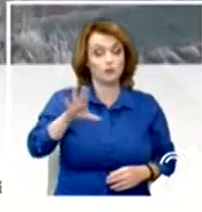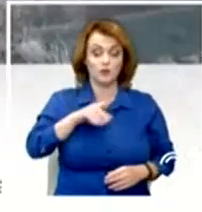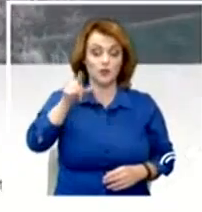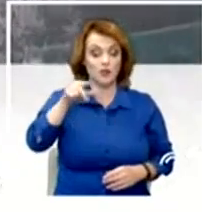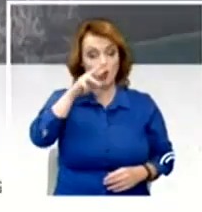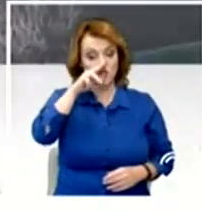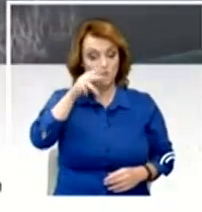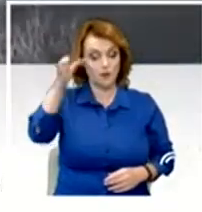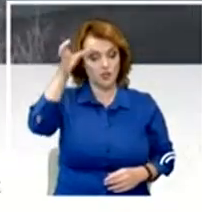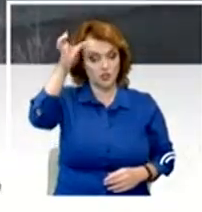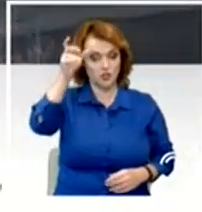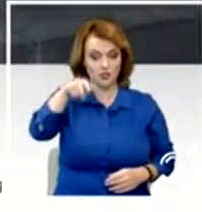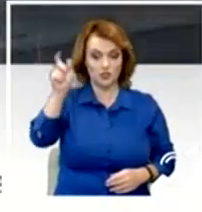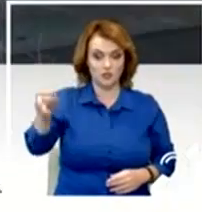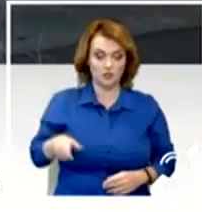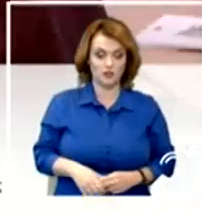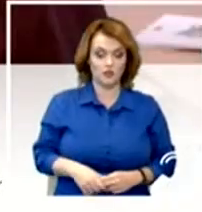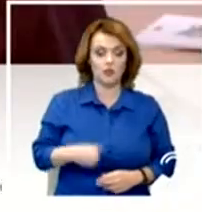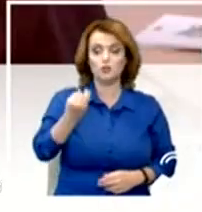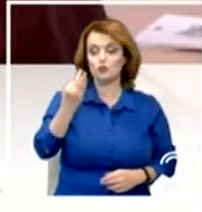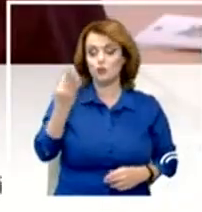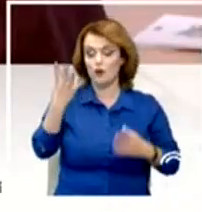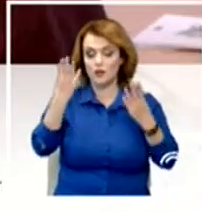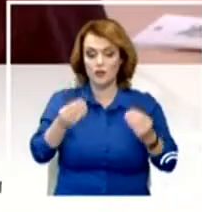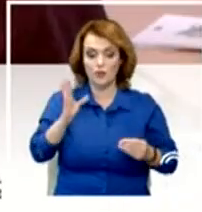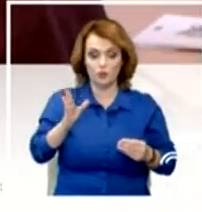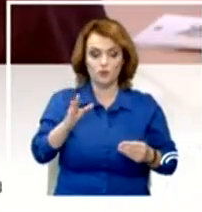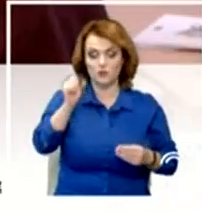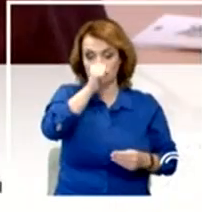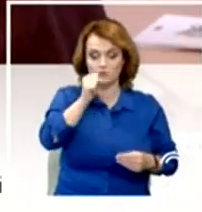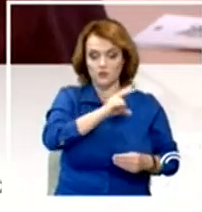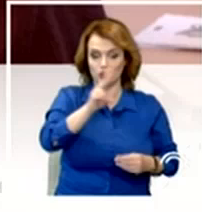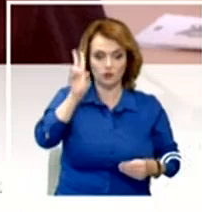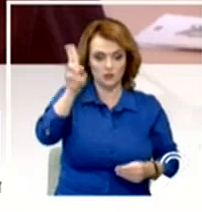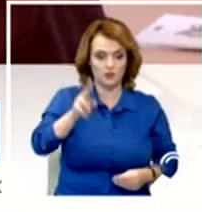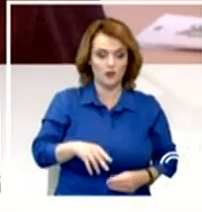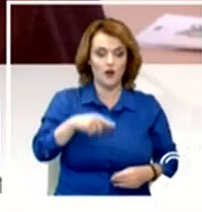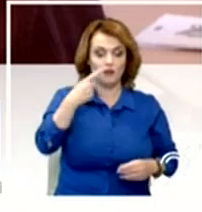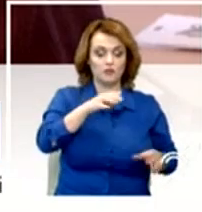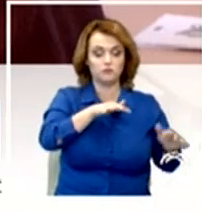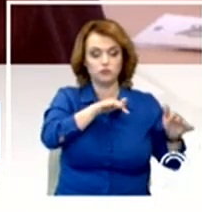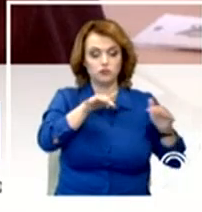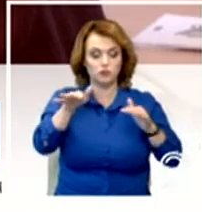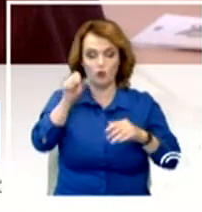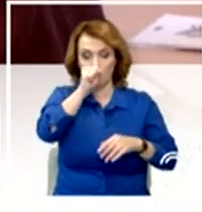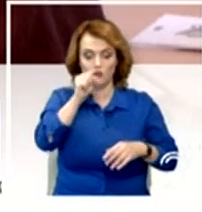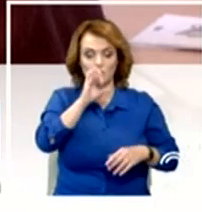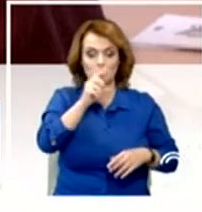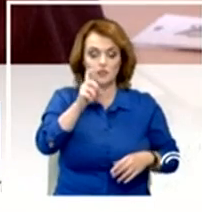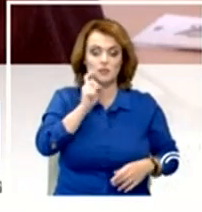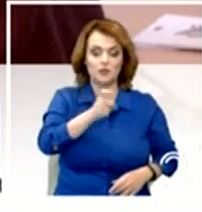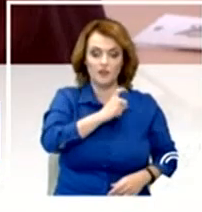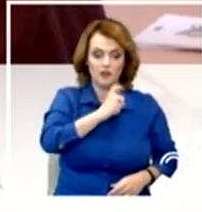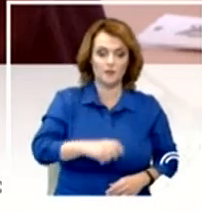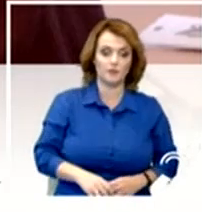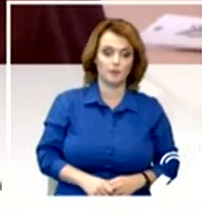se știe cât va dura această perioadă de gel. I think that if you want certainties, then you don't